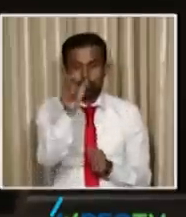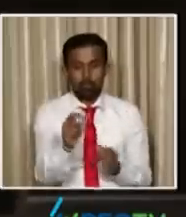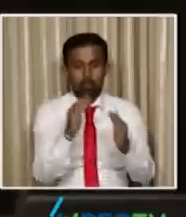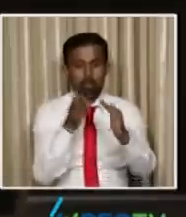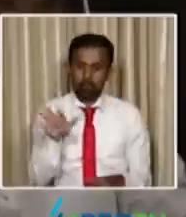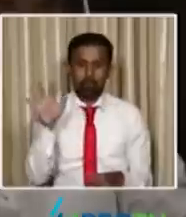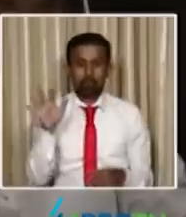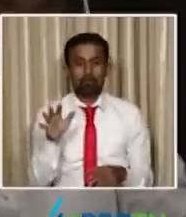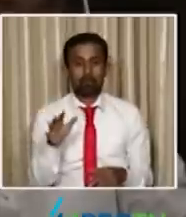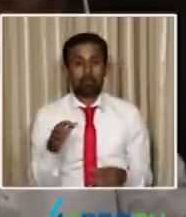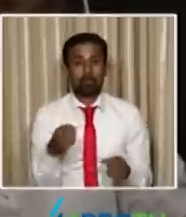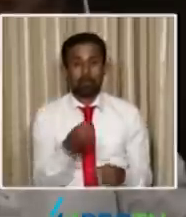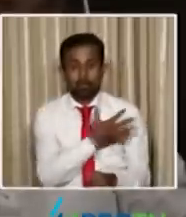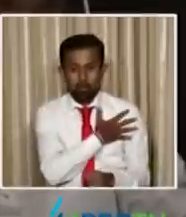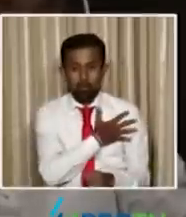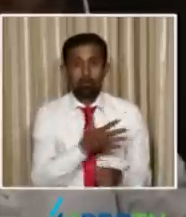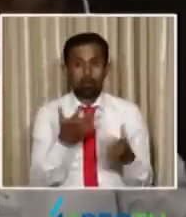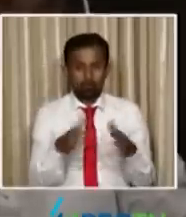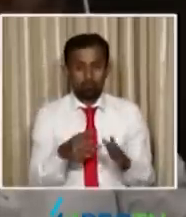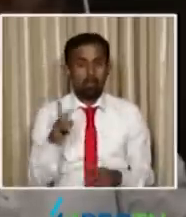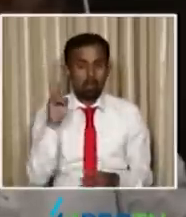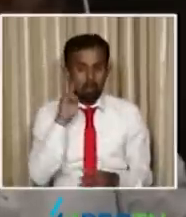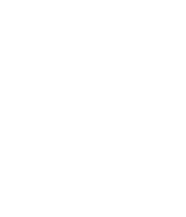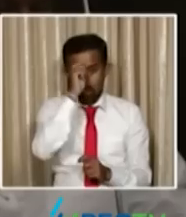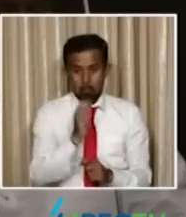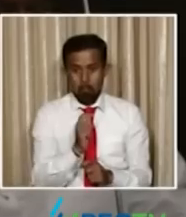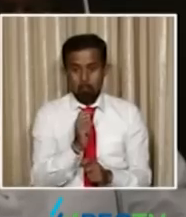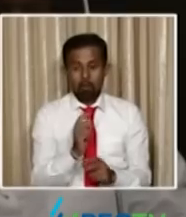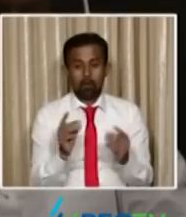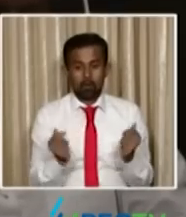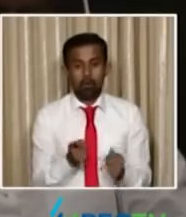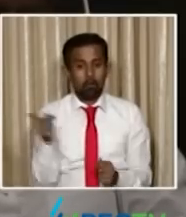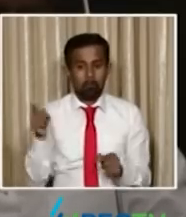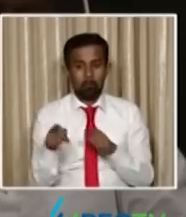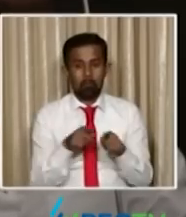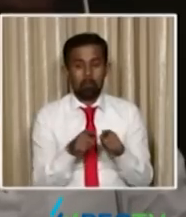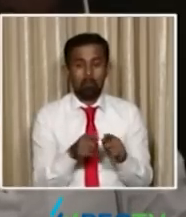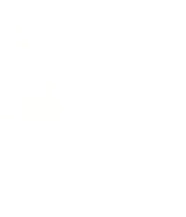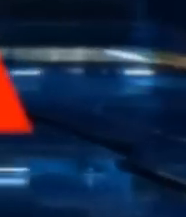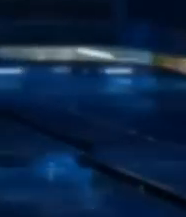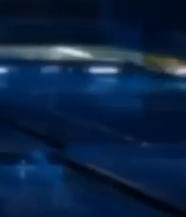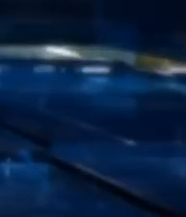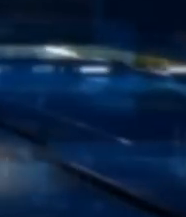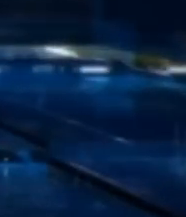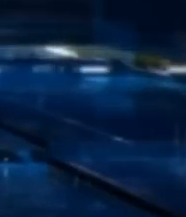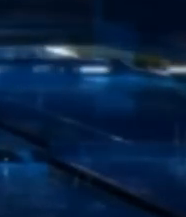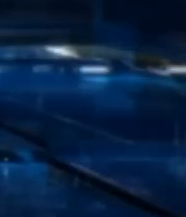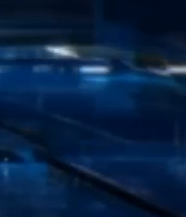තිබිලා කසිප්පු අහුණා. කොටාබේට වෙච්ච දේ රනිල් වික්‍රමසිංහට නොවෙන්න නම් වහාම මේ වගේ තක්කඩි අයින් කරලා දානවා.